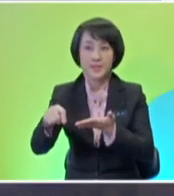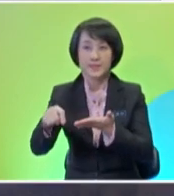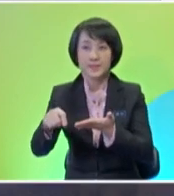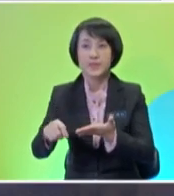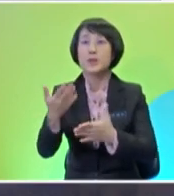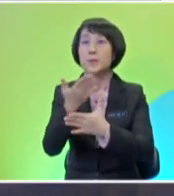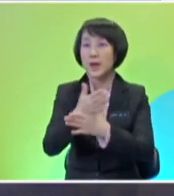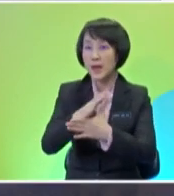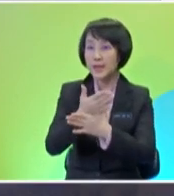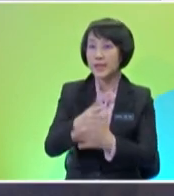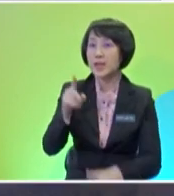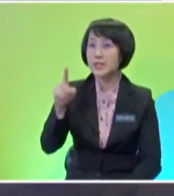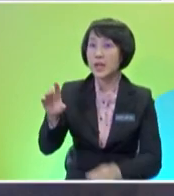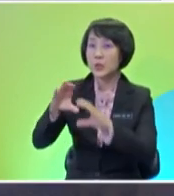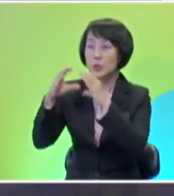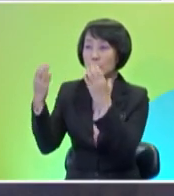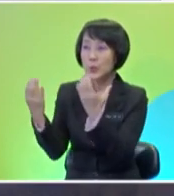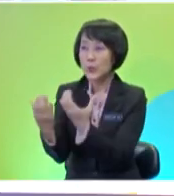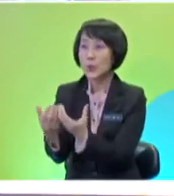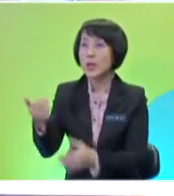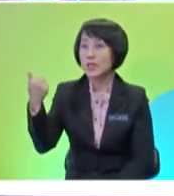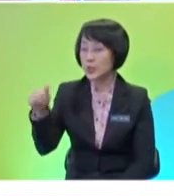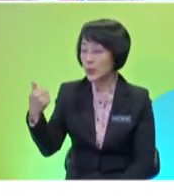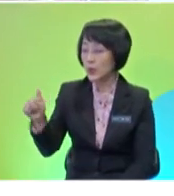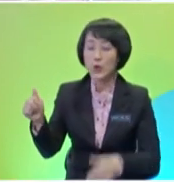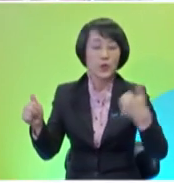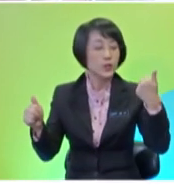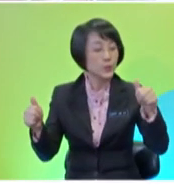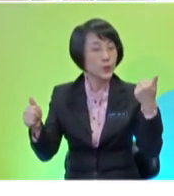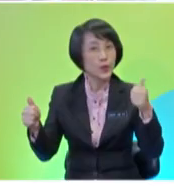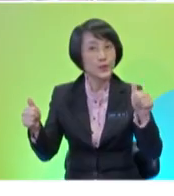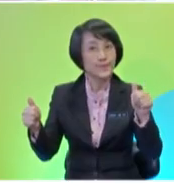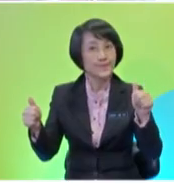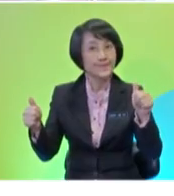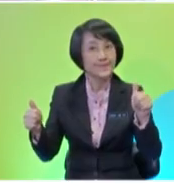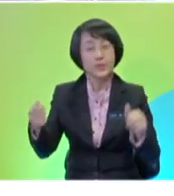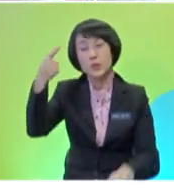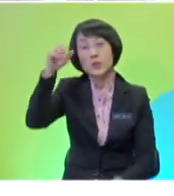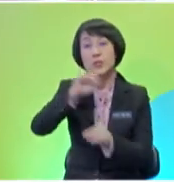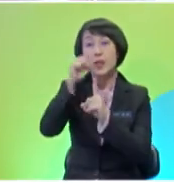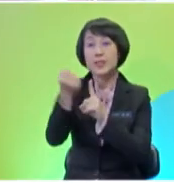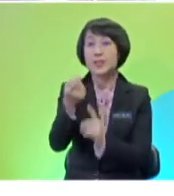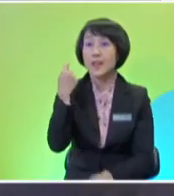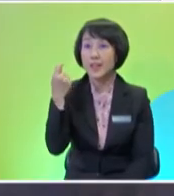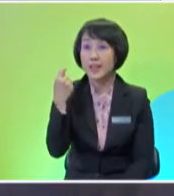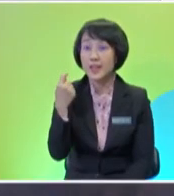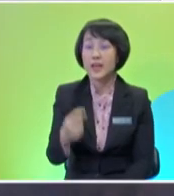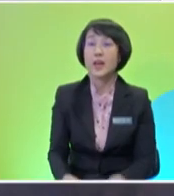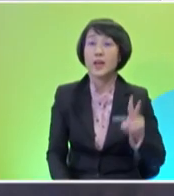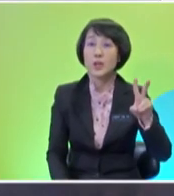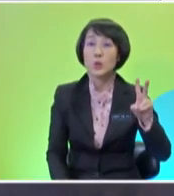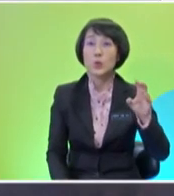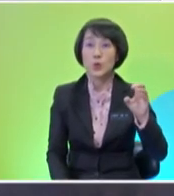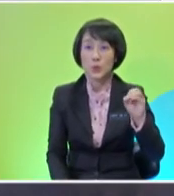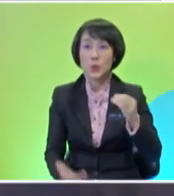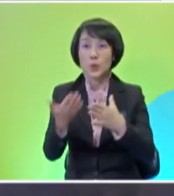bagikan satu kumpulan satu kumpulan 10 batang pensil saja jadi untuk situasi tadi 20 bagi